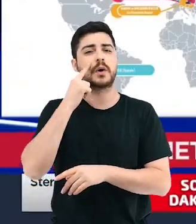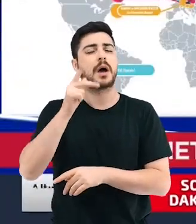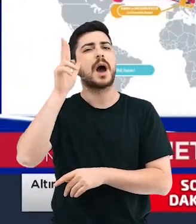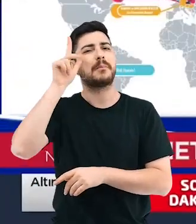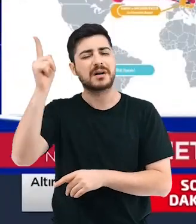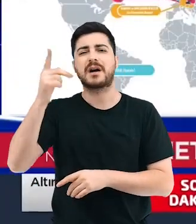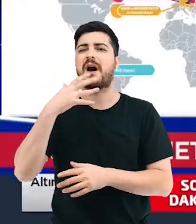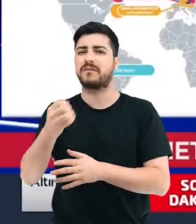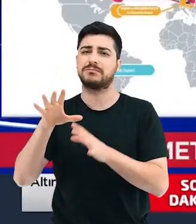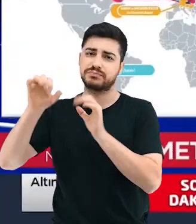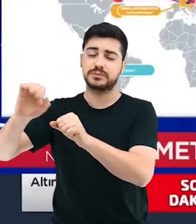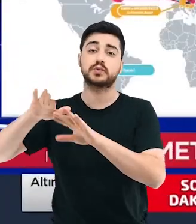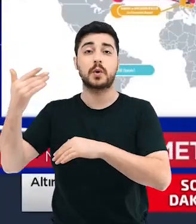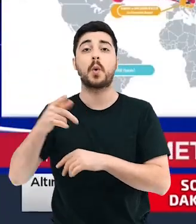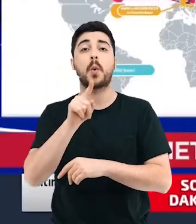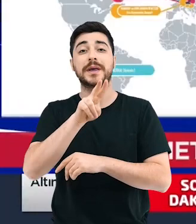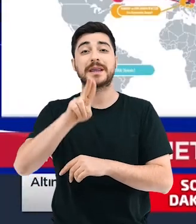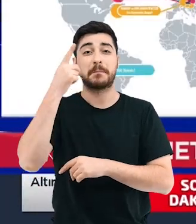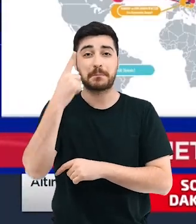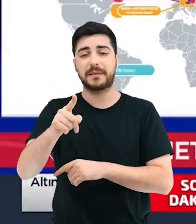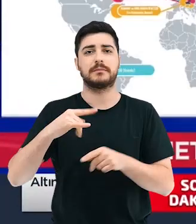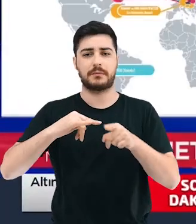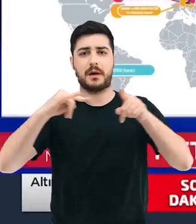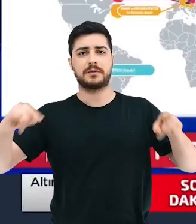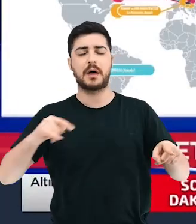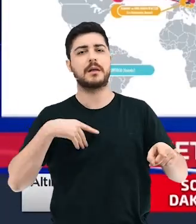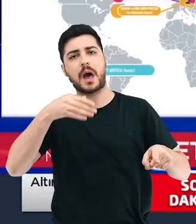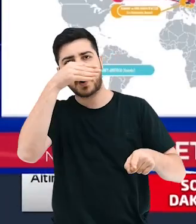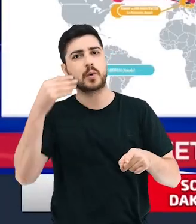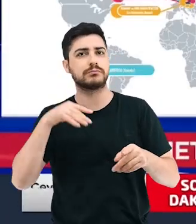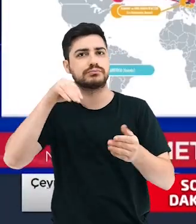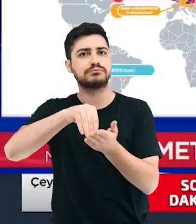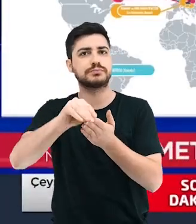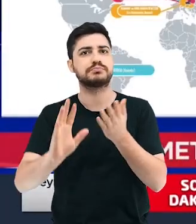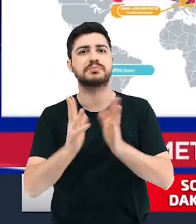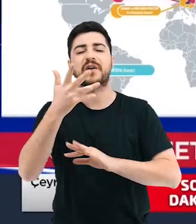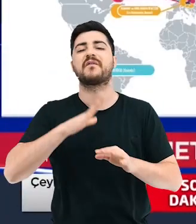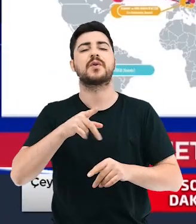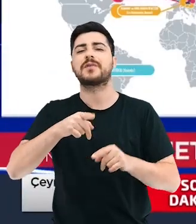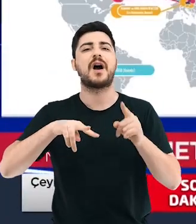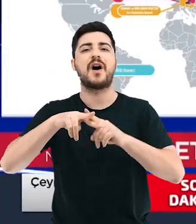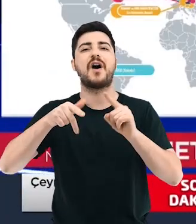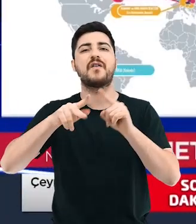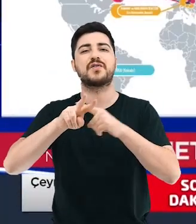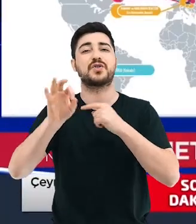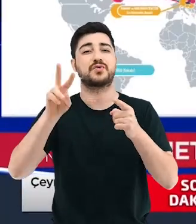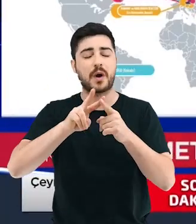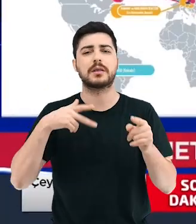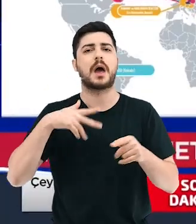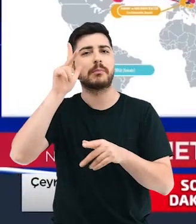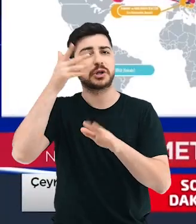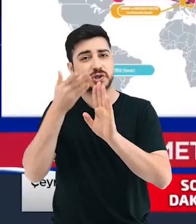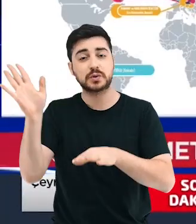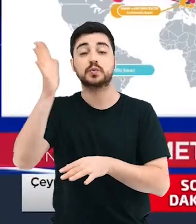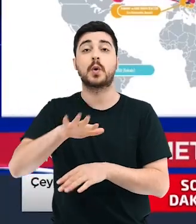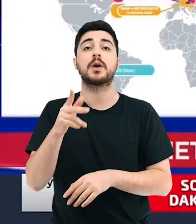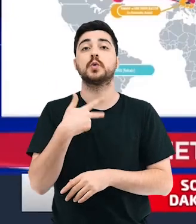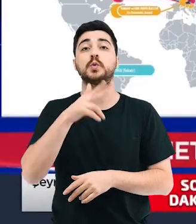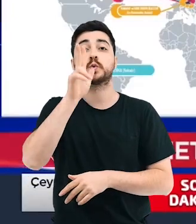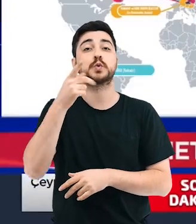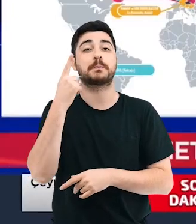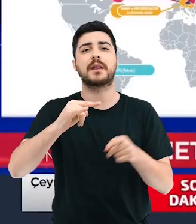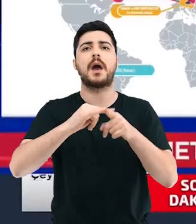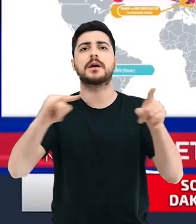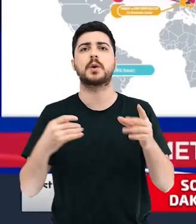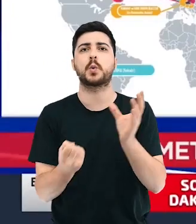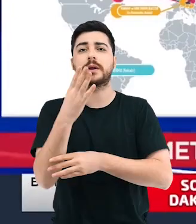Bakın Türkiye Afganistan ve hattından doğru Amerika Afganistan'ı işgal etti. 17 bin hektar orada eroin üretiliyordu